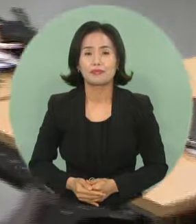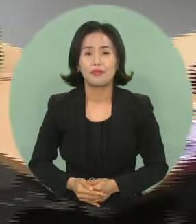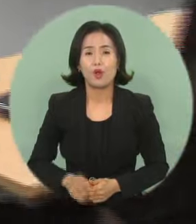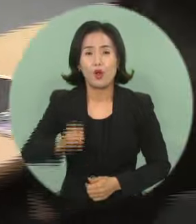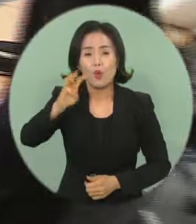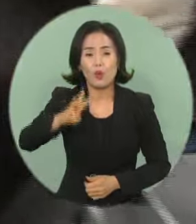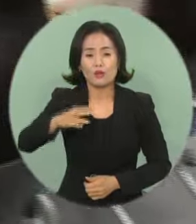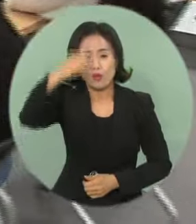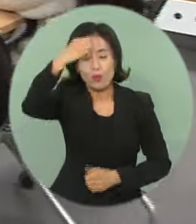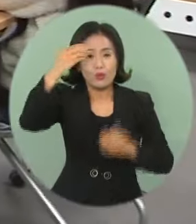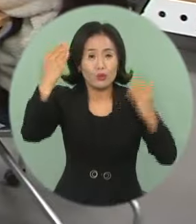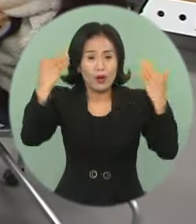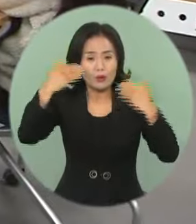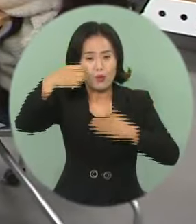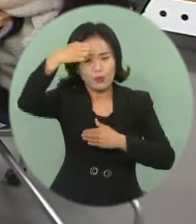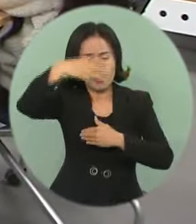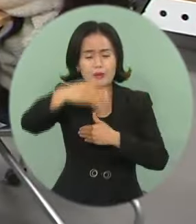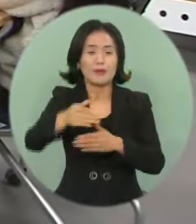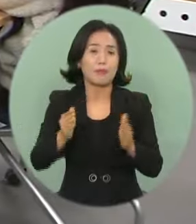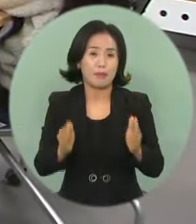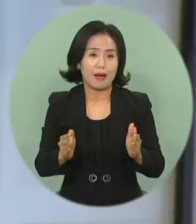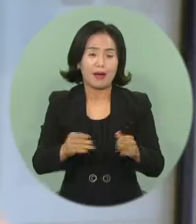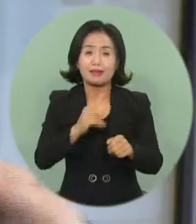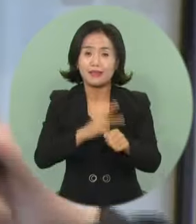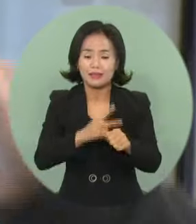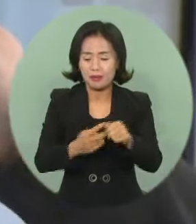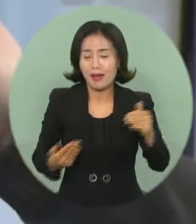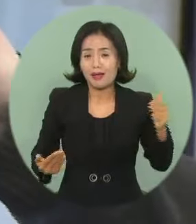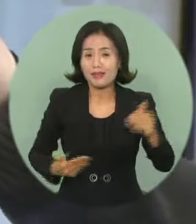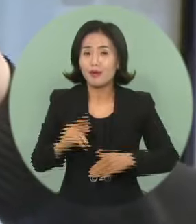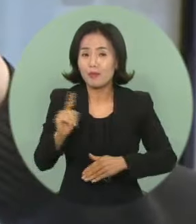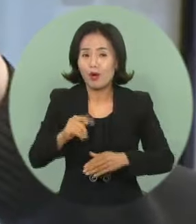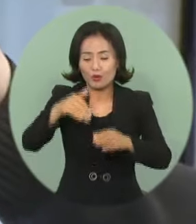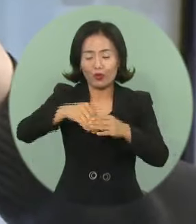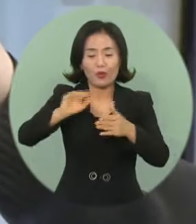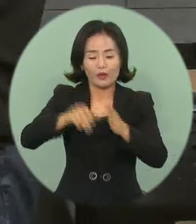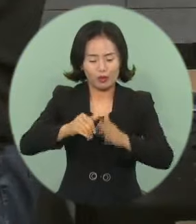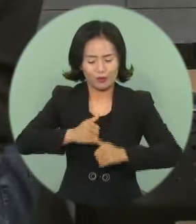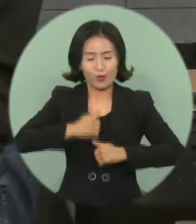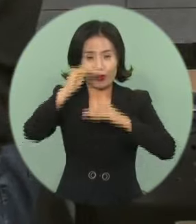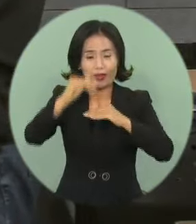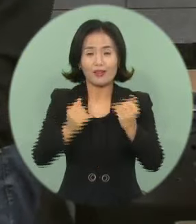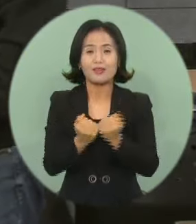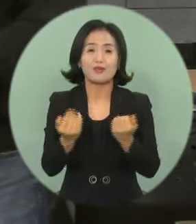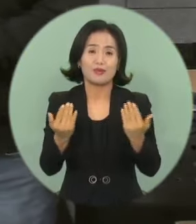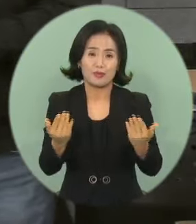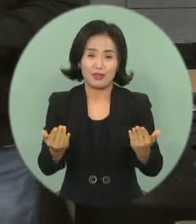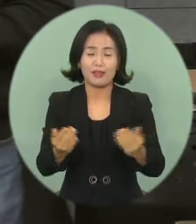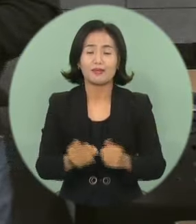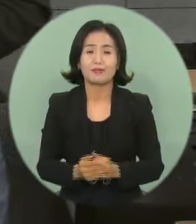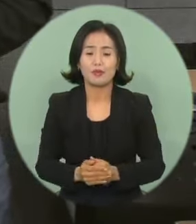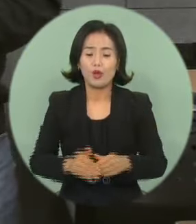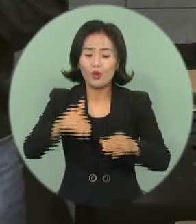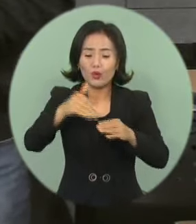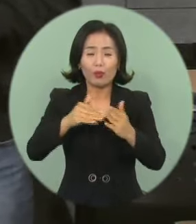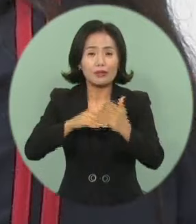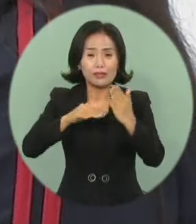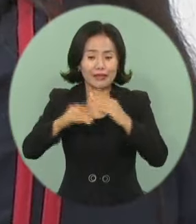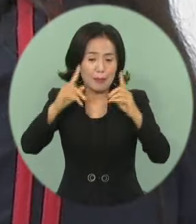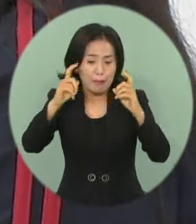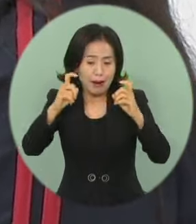광주의 한 고등학교 3학년 교실. 선생님이 학생들에게 투표할 때 주의할 점을 설명합니다. 투표한 뒤